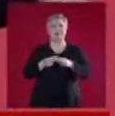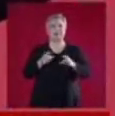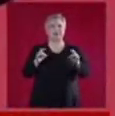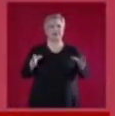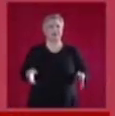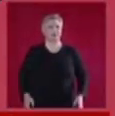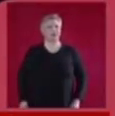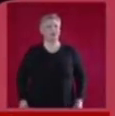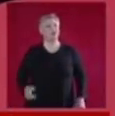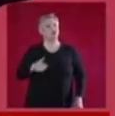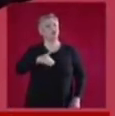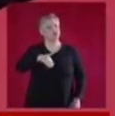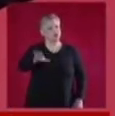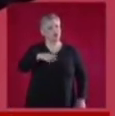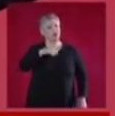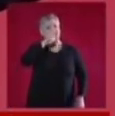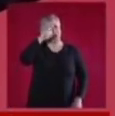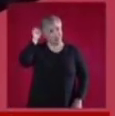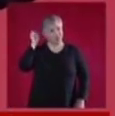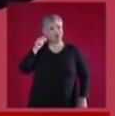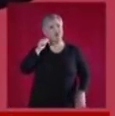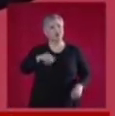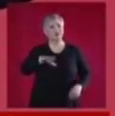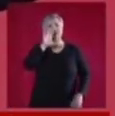δώσουμε μπροστά μας για την ευρώπη όλοι μαζί